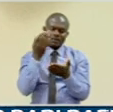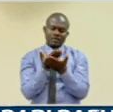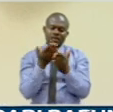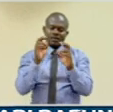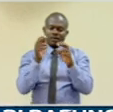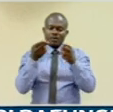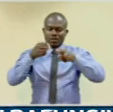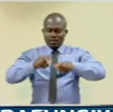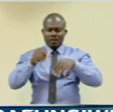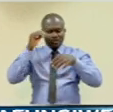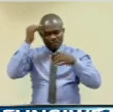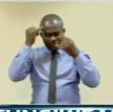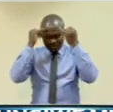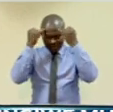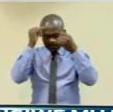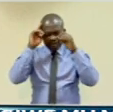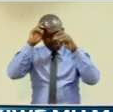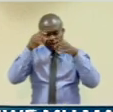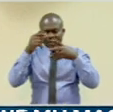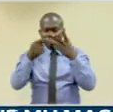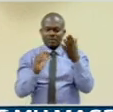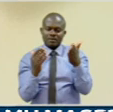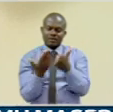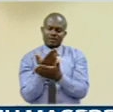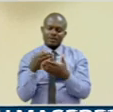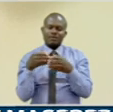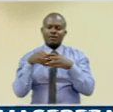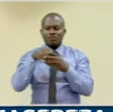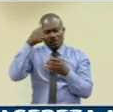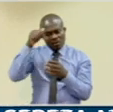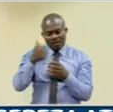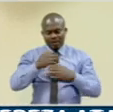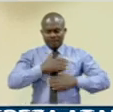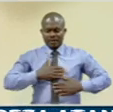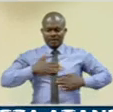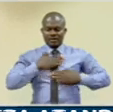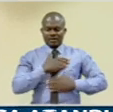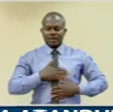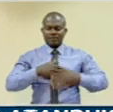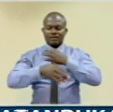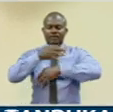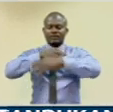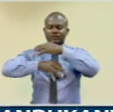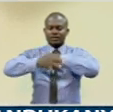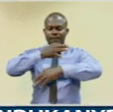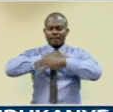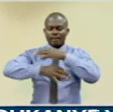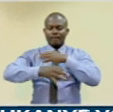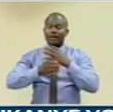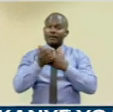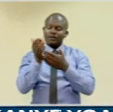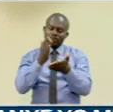habaho gutekereza ibishya mu buryo budasanzwe mu buhanga bwa siyansi n'ubw'inganda. Ikiri